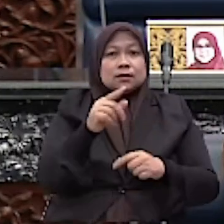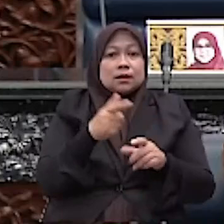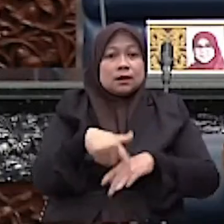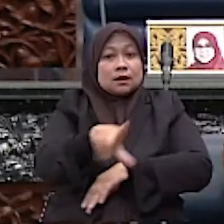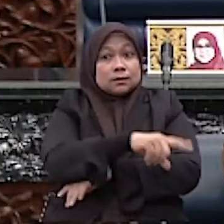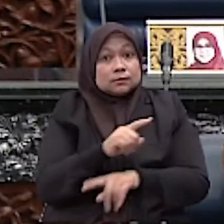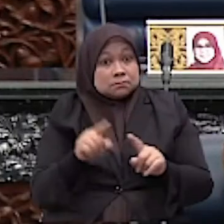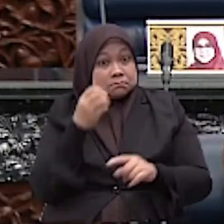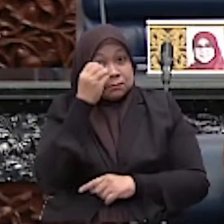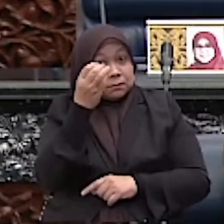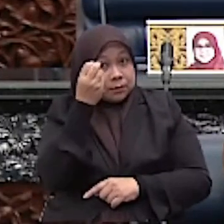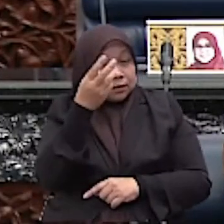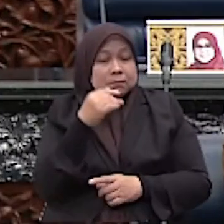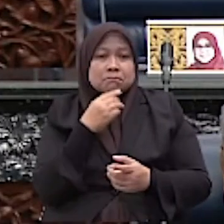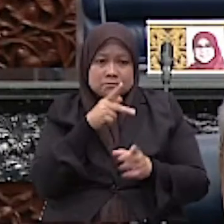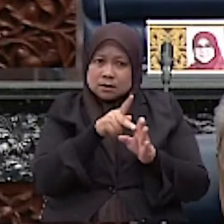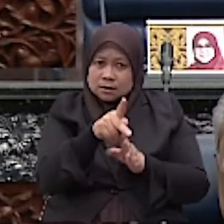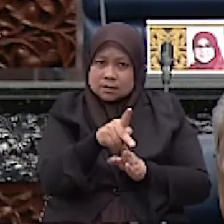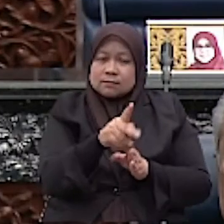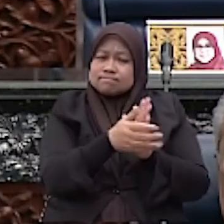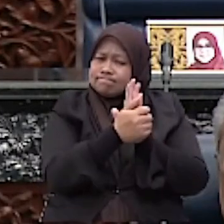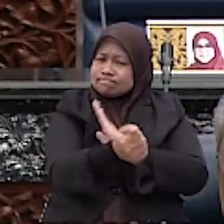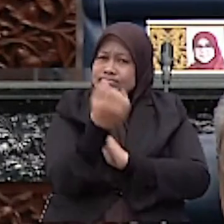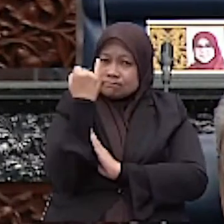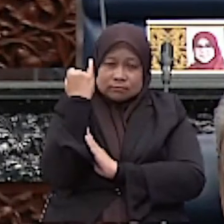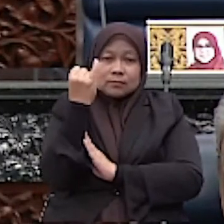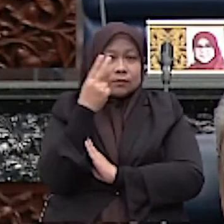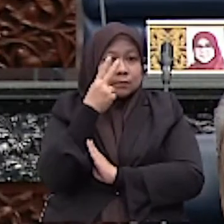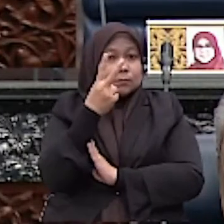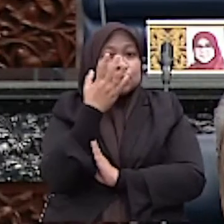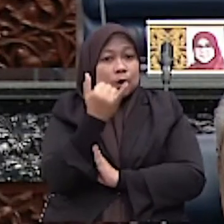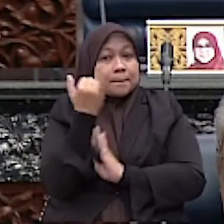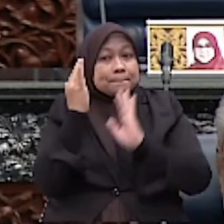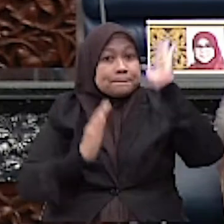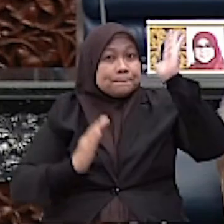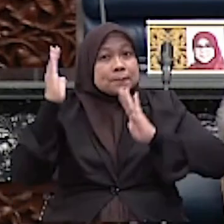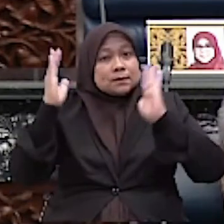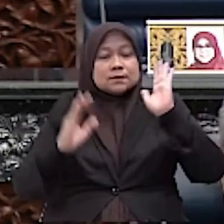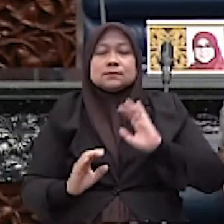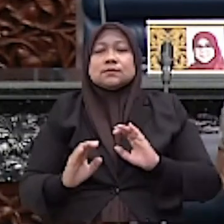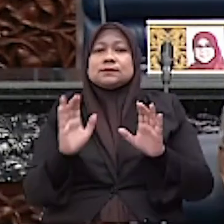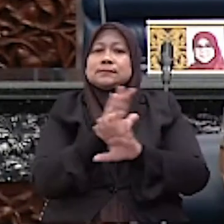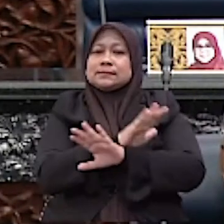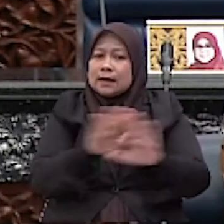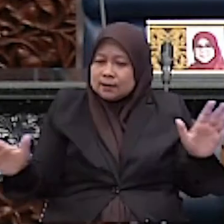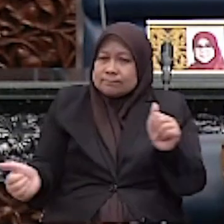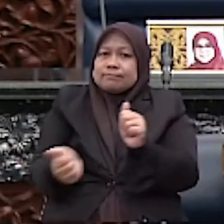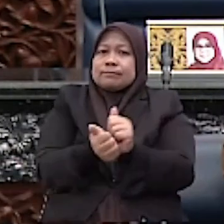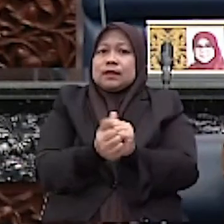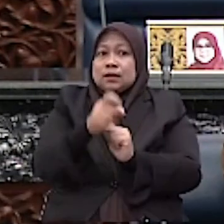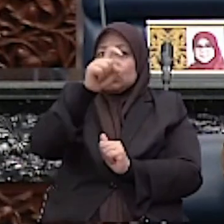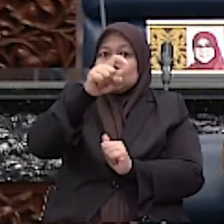Mereka memberi pandangan paka expert opinion agar Malaysia tidak berkompromi dengan